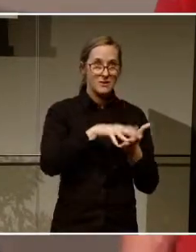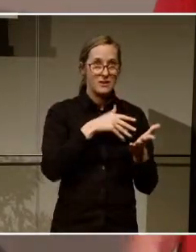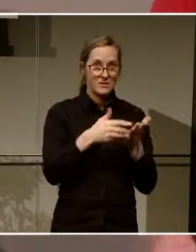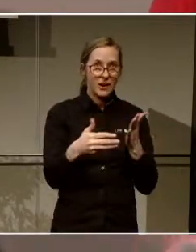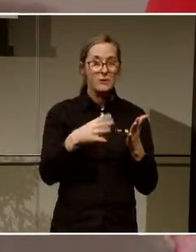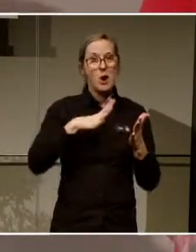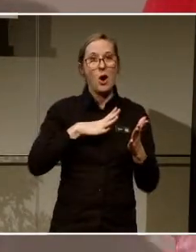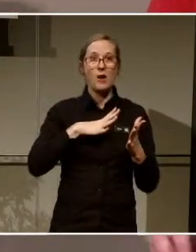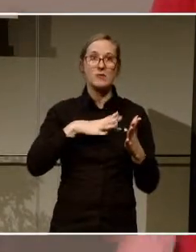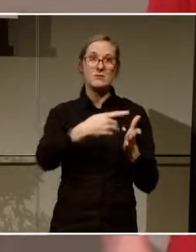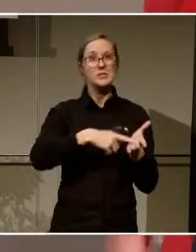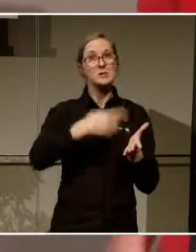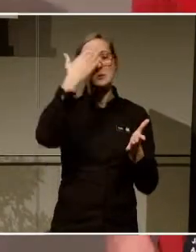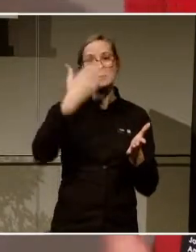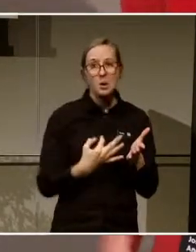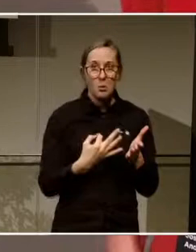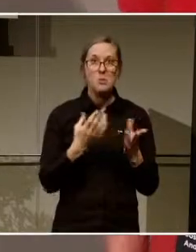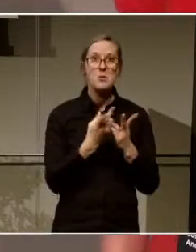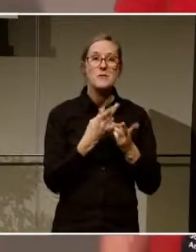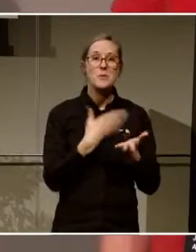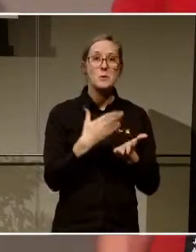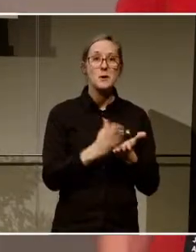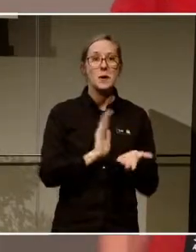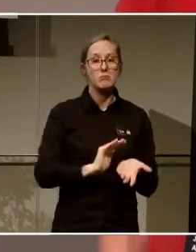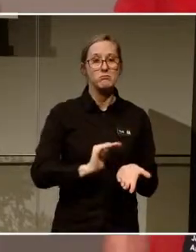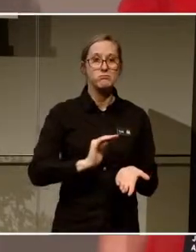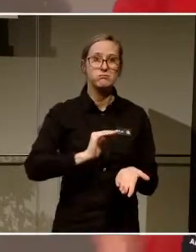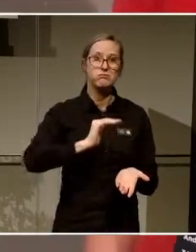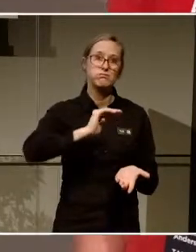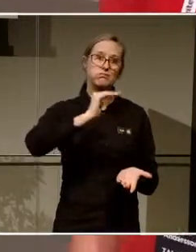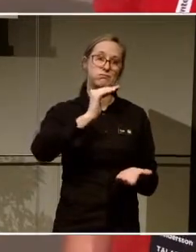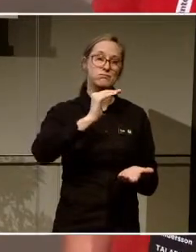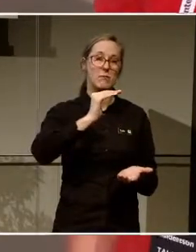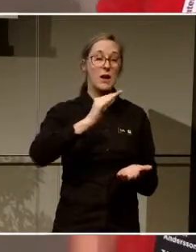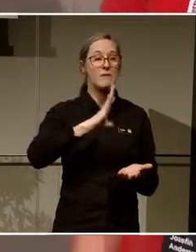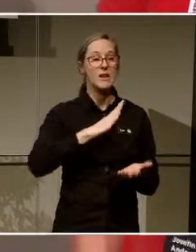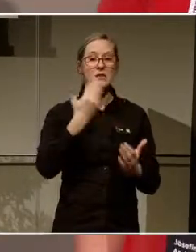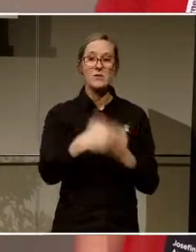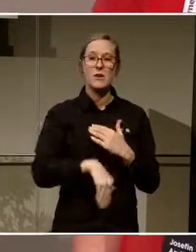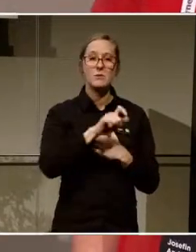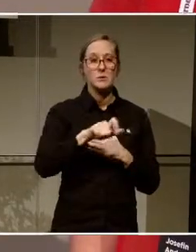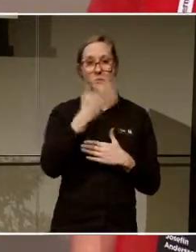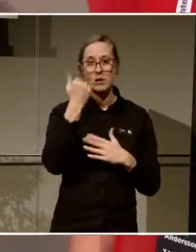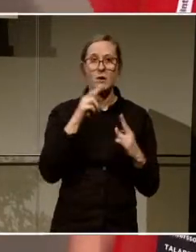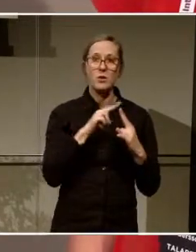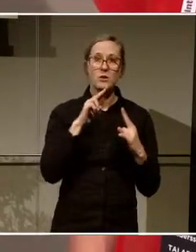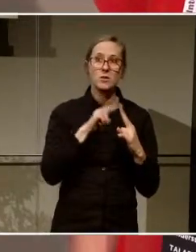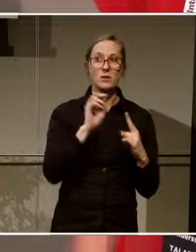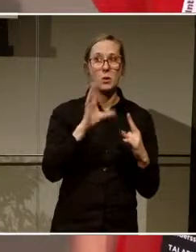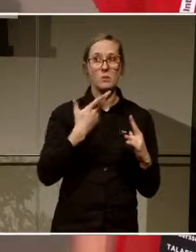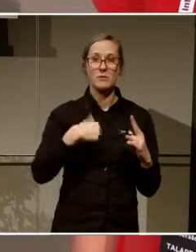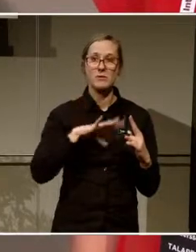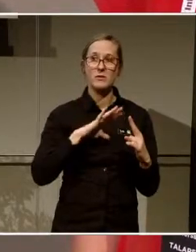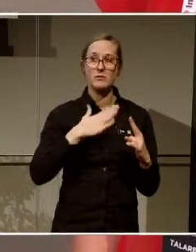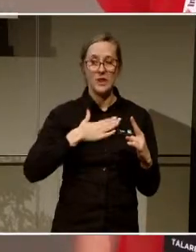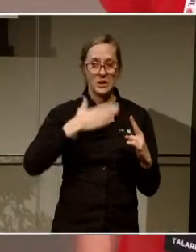besitta en viss kunskap, som kommer att bygga på den här kunskapsbanken. Det finns personer som man kan ta kontakt med om man är intresserad av att veta mer. Man behöver kanske